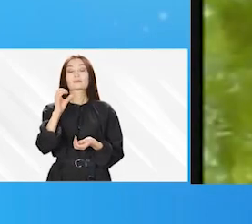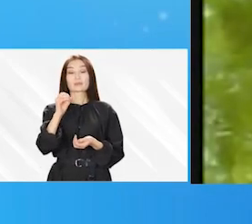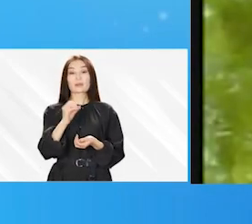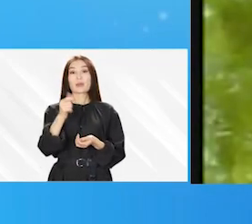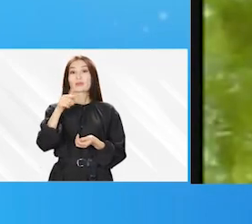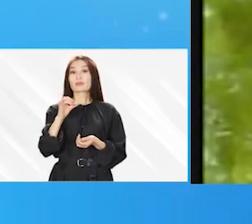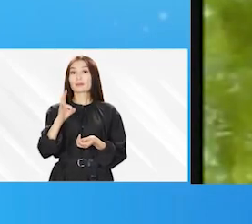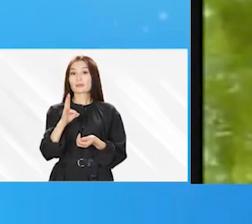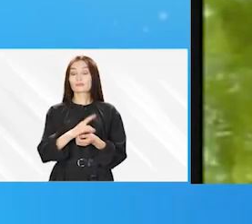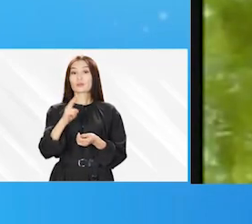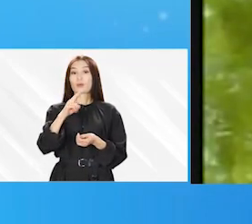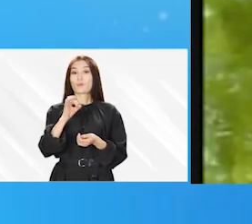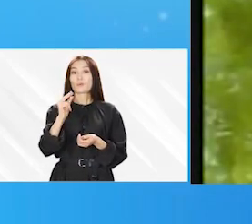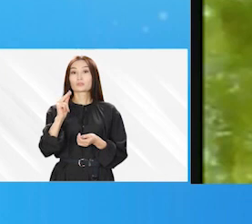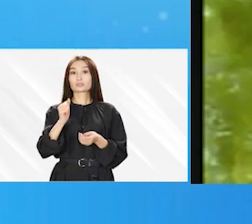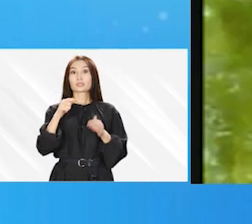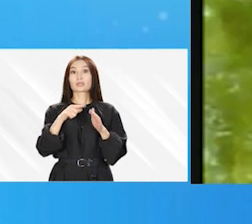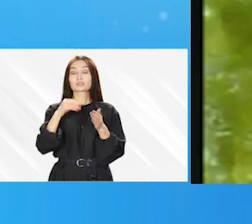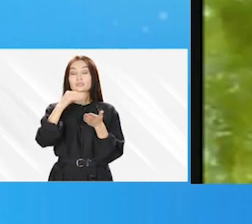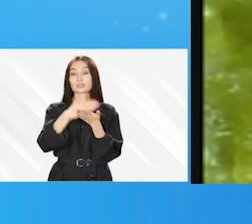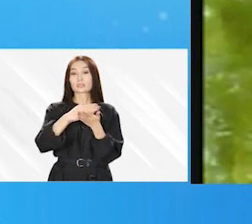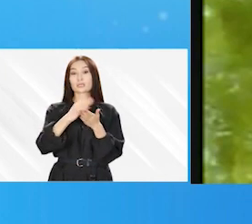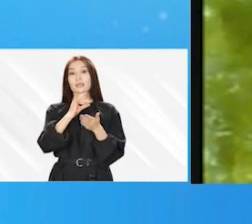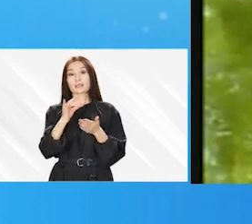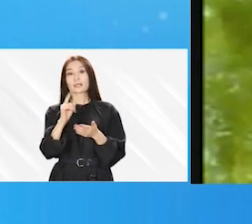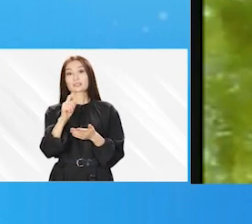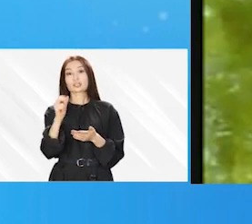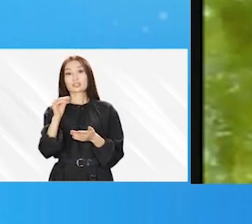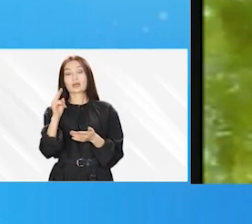активная почка содержит и зачатки листьев и